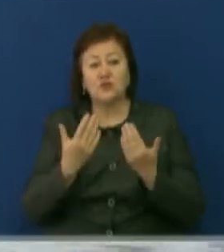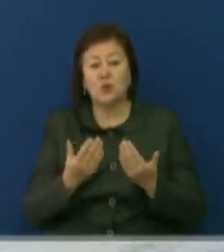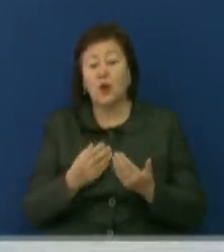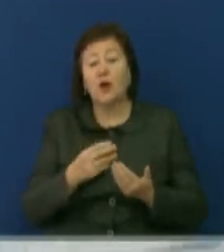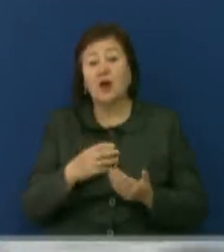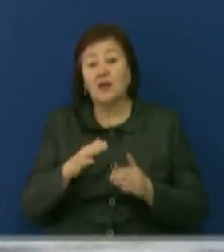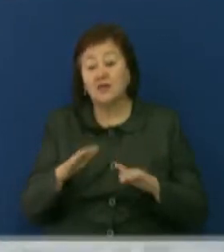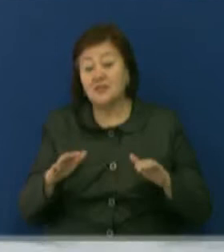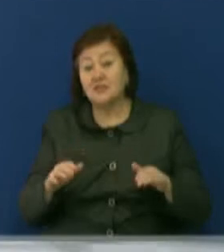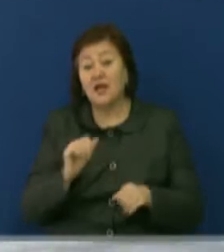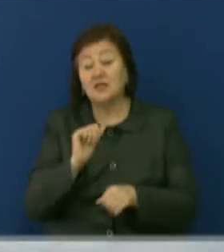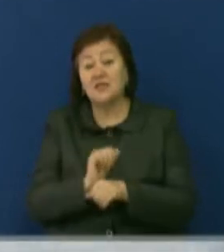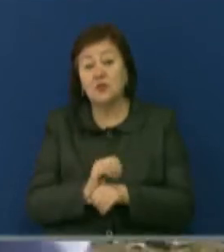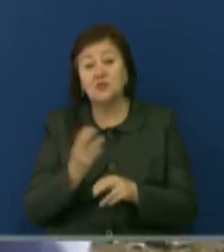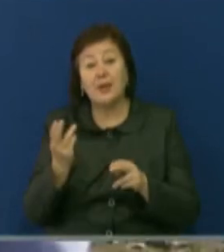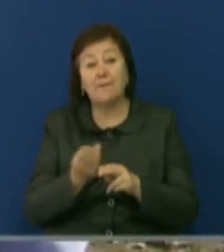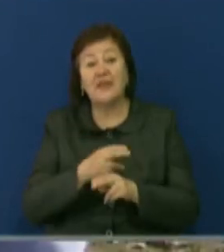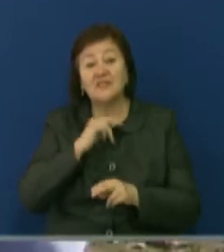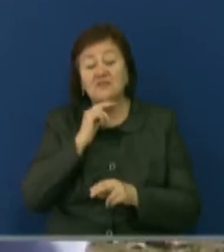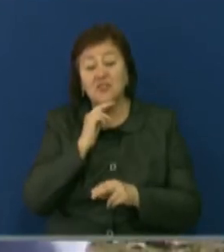қараусыз қалдыруы себеп болып жатады.